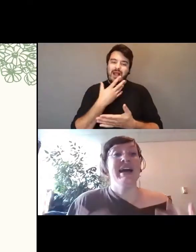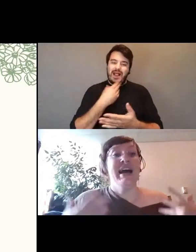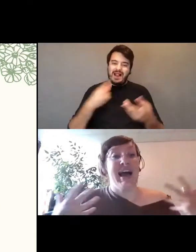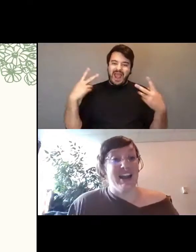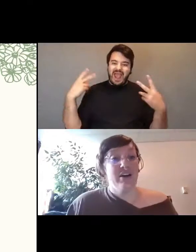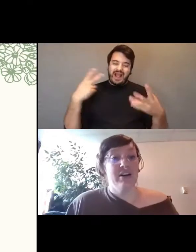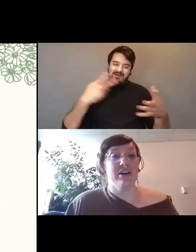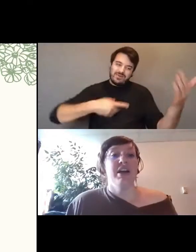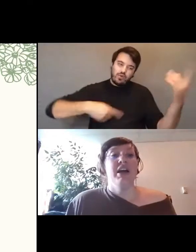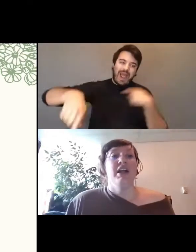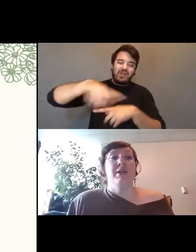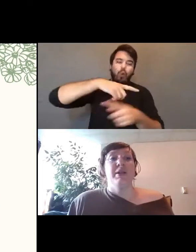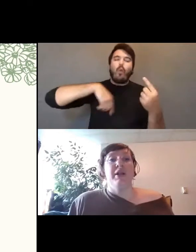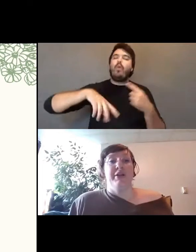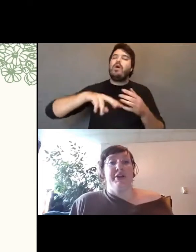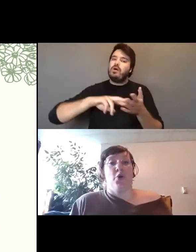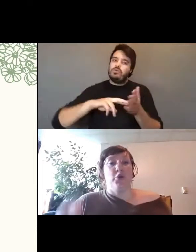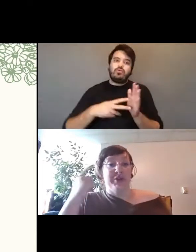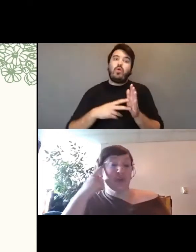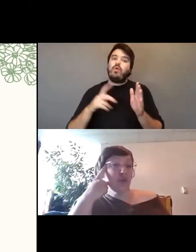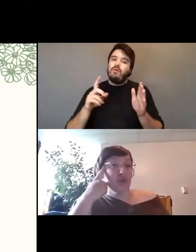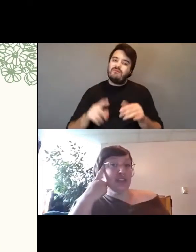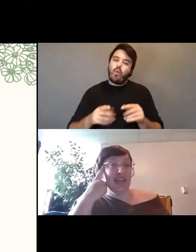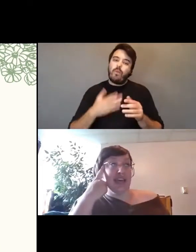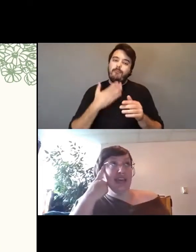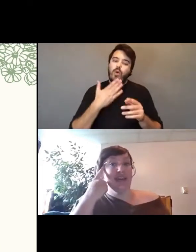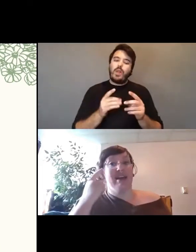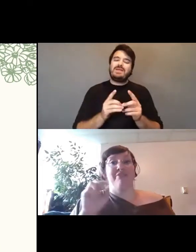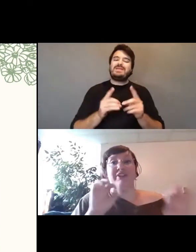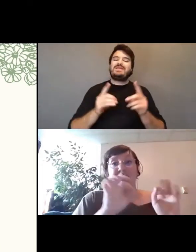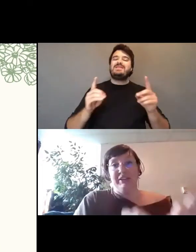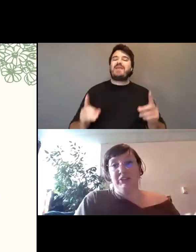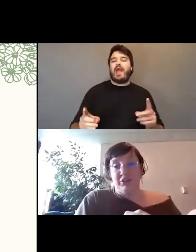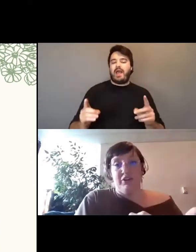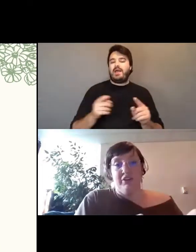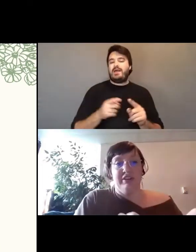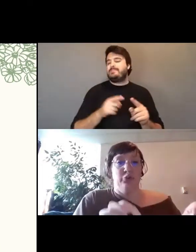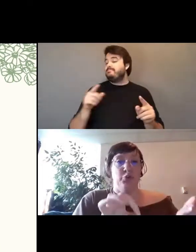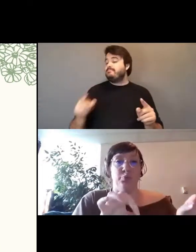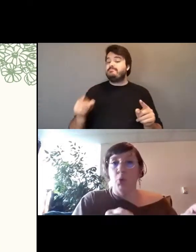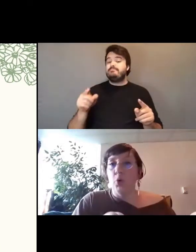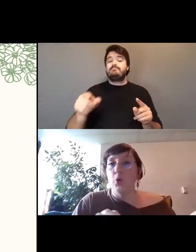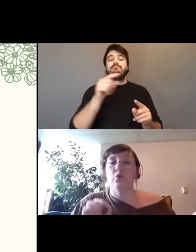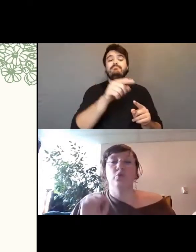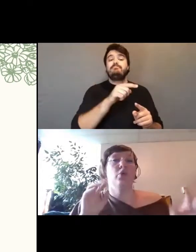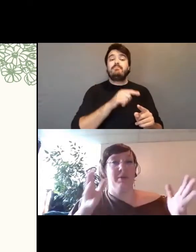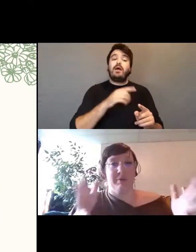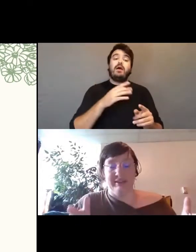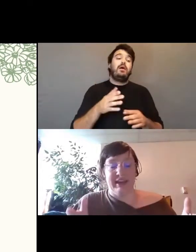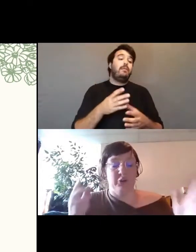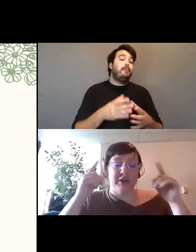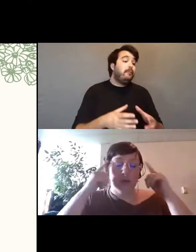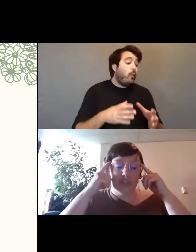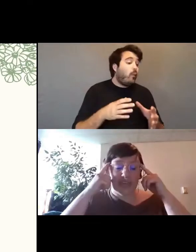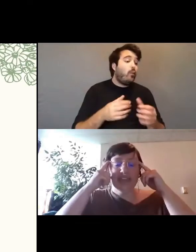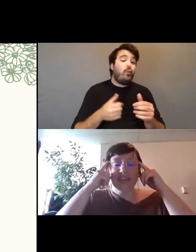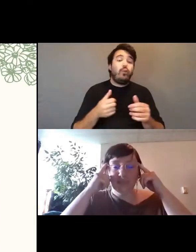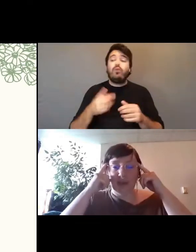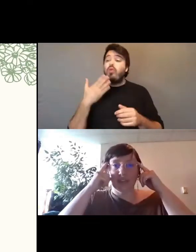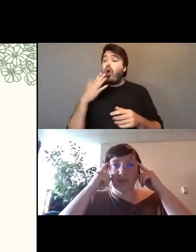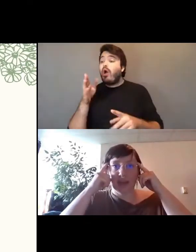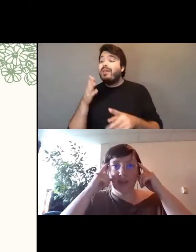d'air. Alors, on doit toujours considérer, avant de mettre dans nos pots ou en pleine terre, on doit